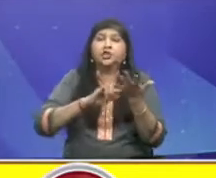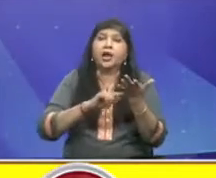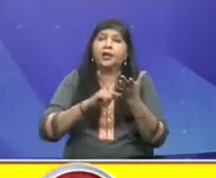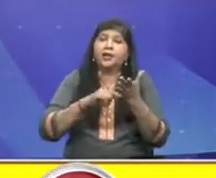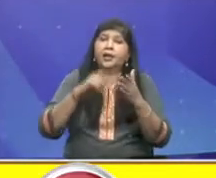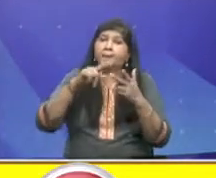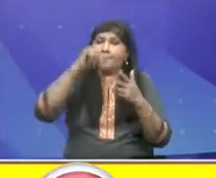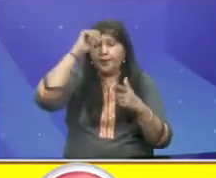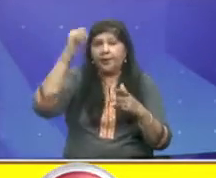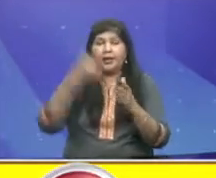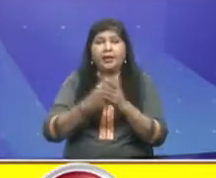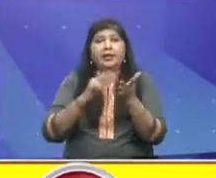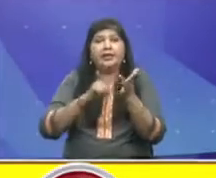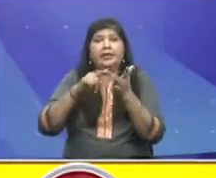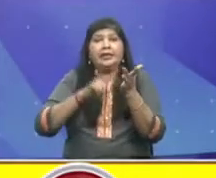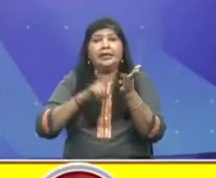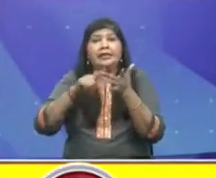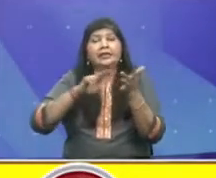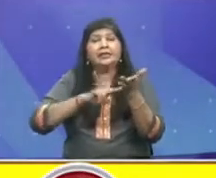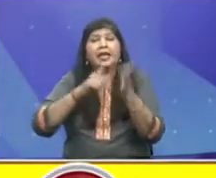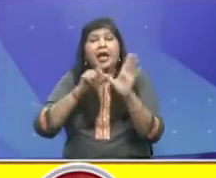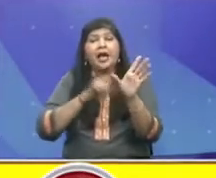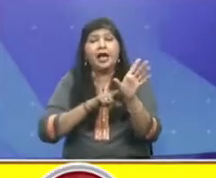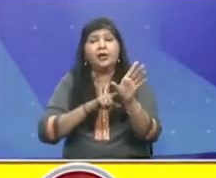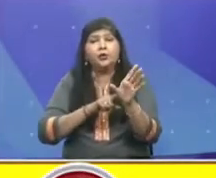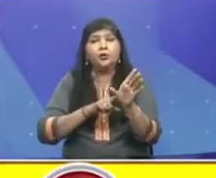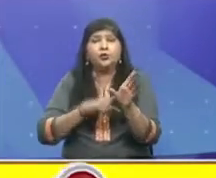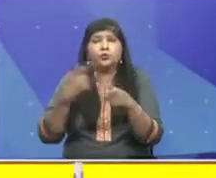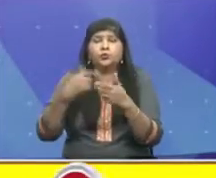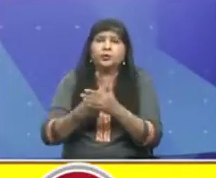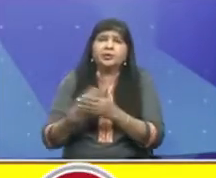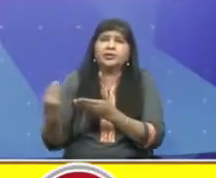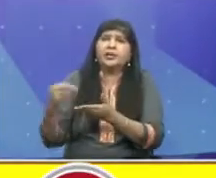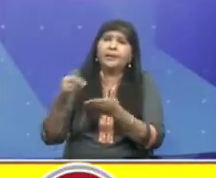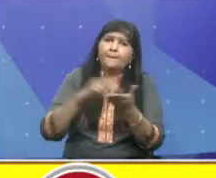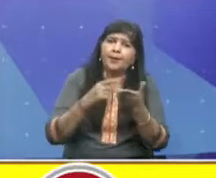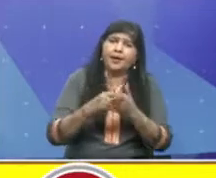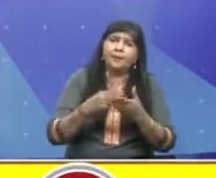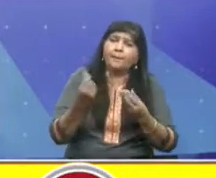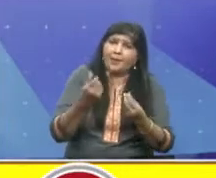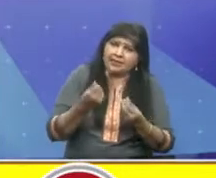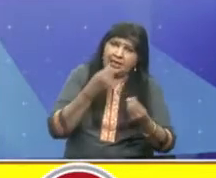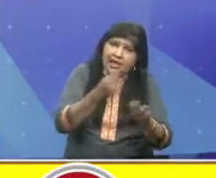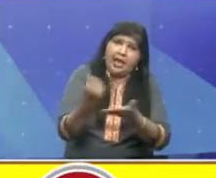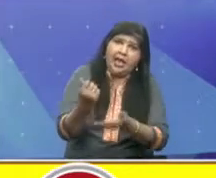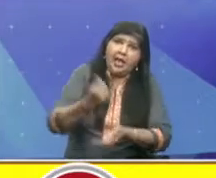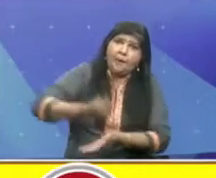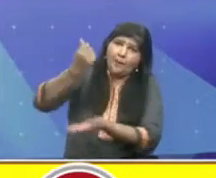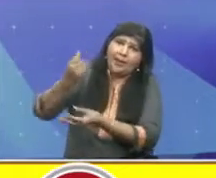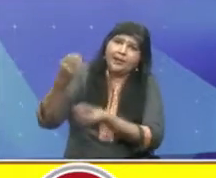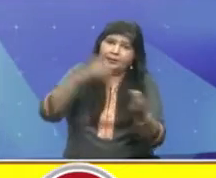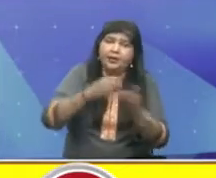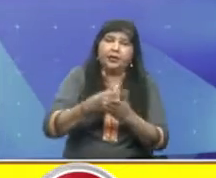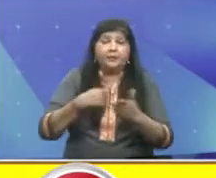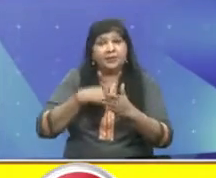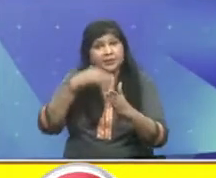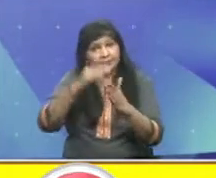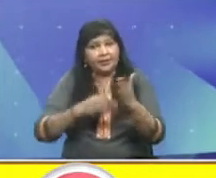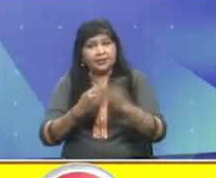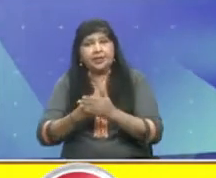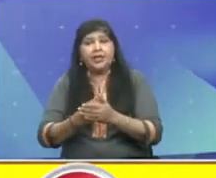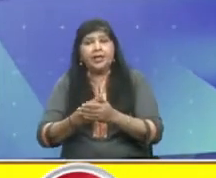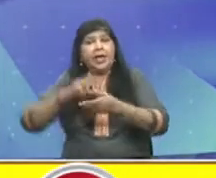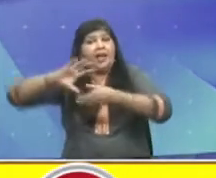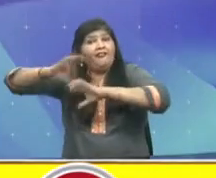अंदर नीति आयोग से अटल न्यू इंडिया चैलेंज जो है वहाँ से हमें ग्रांट मिला, और वो ग्रांट के बेसिस पे हम लोगों ने अभी